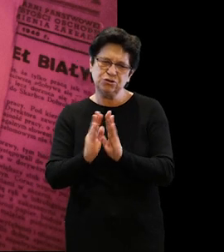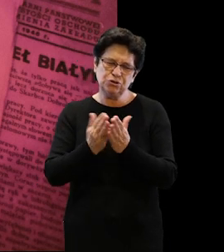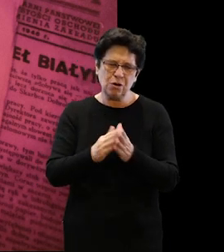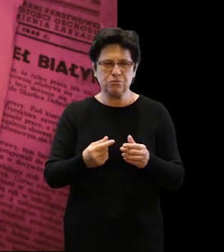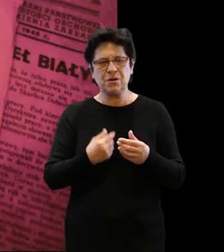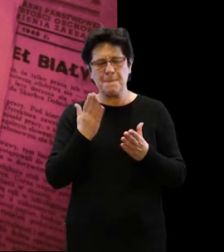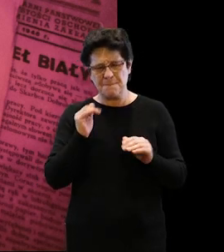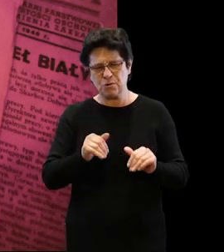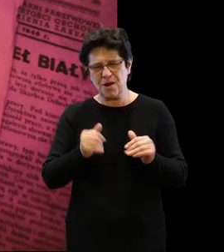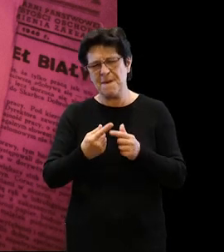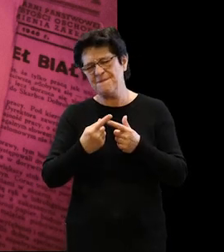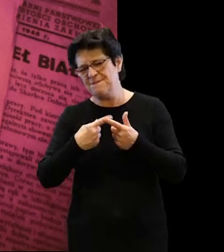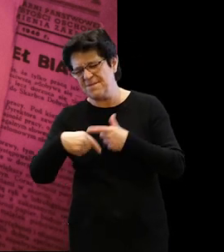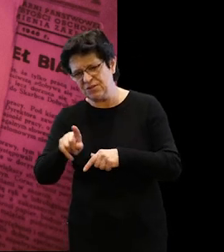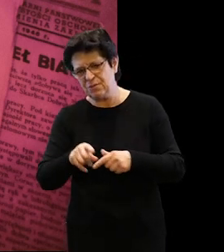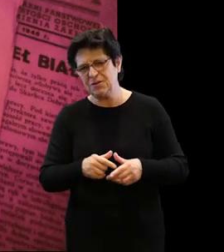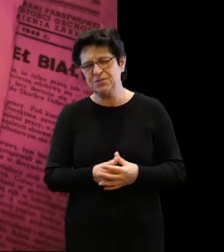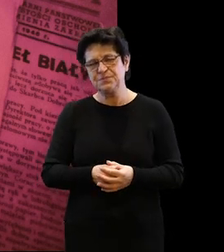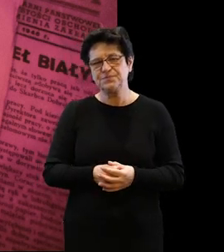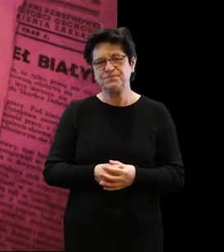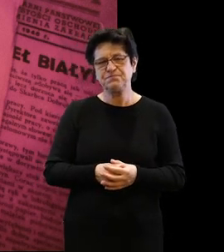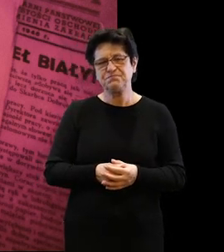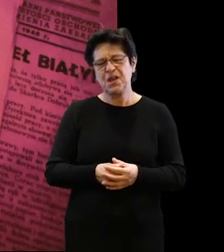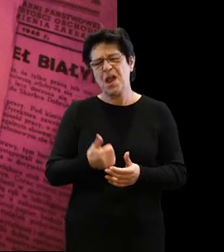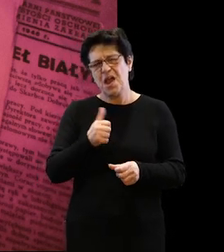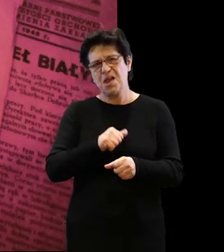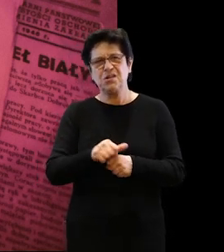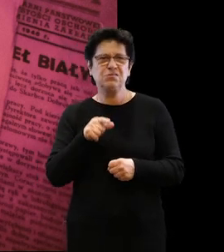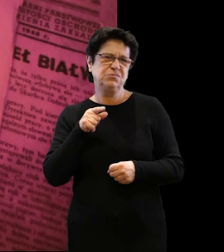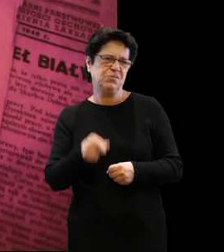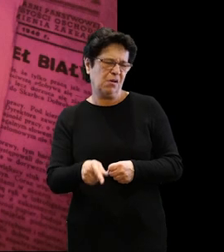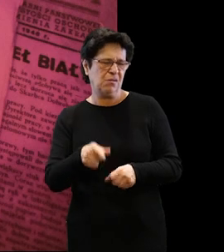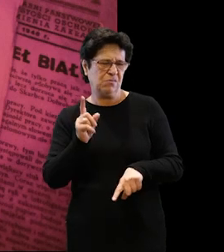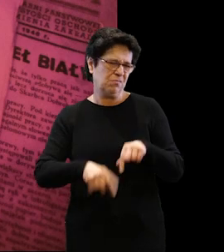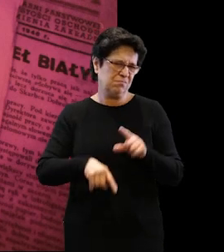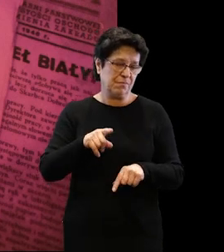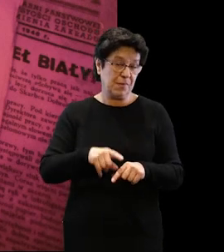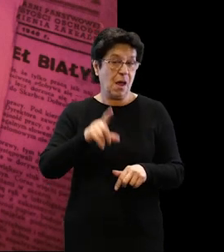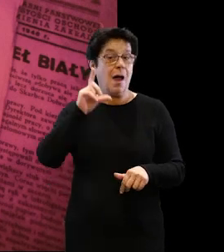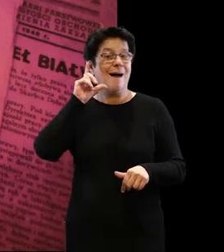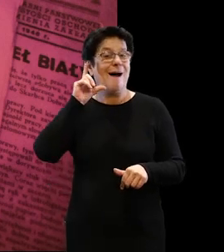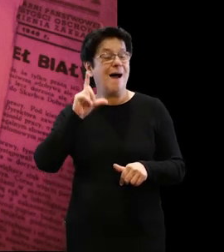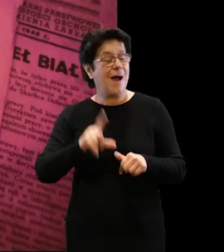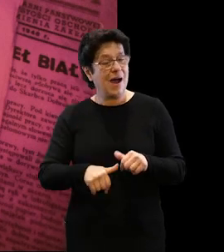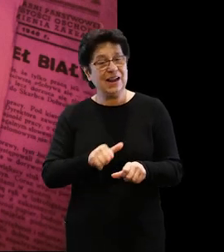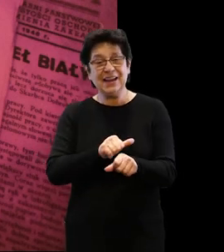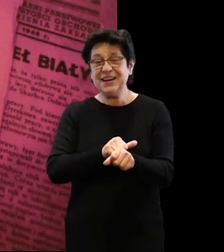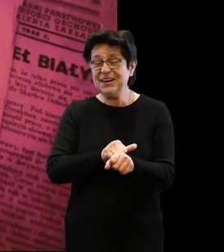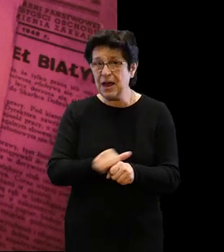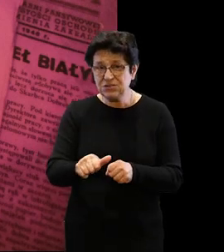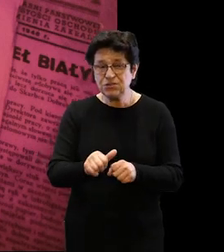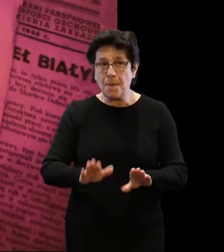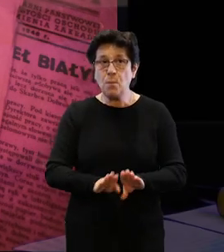TR C dni dostaniemy gotową książkę czyli jest to bardzo prosto napisać książkę ale jest muzeum pracownia